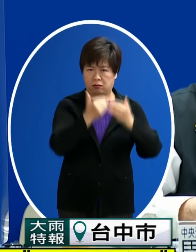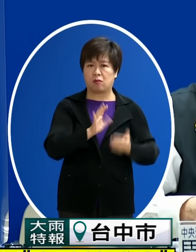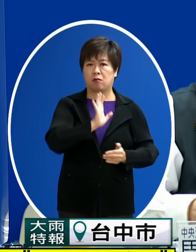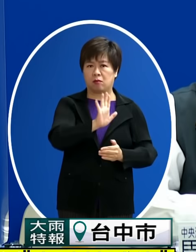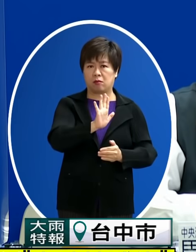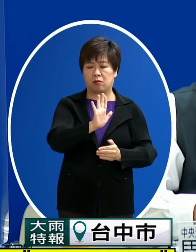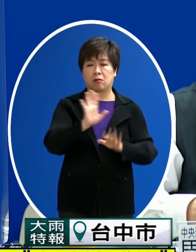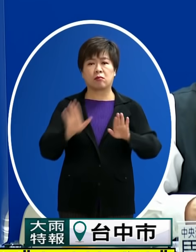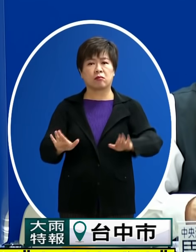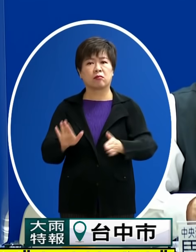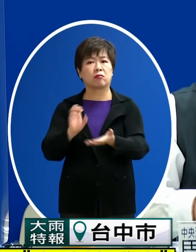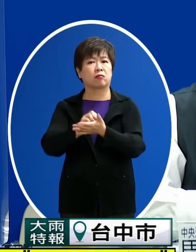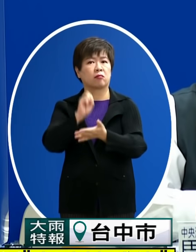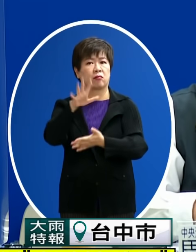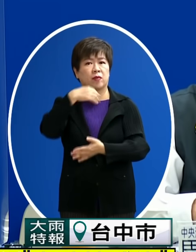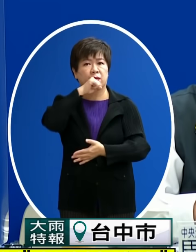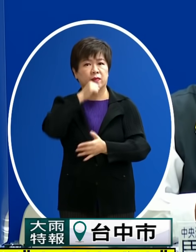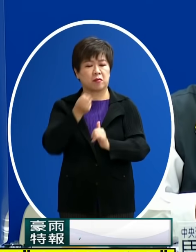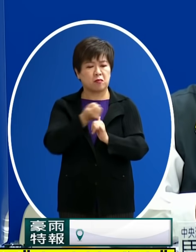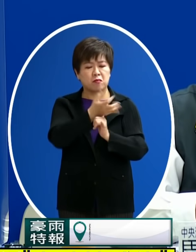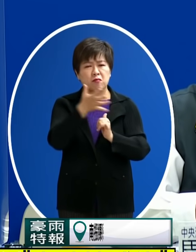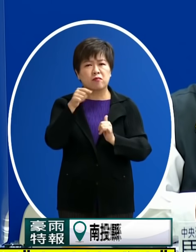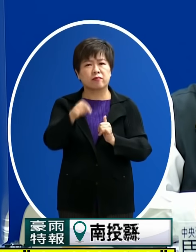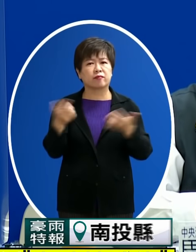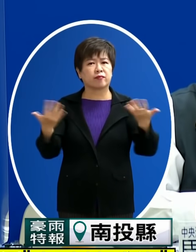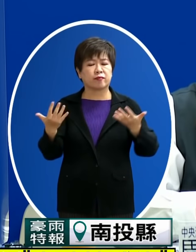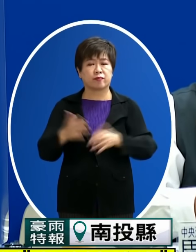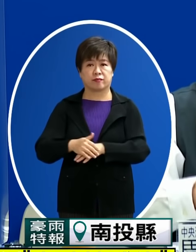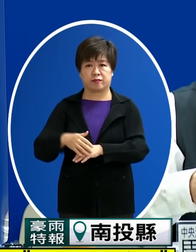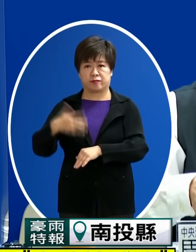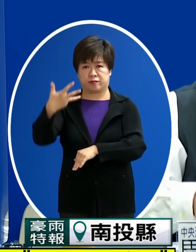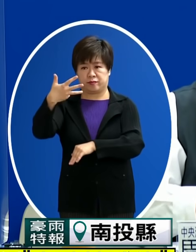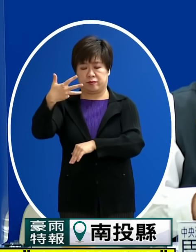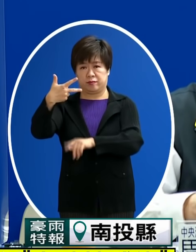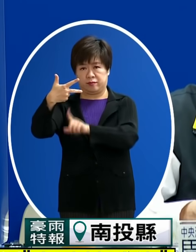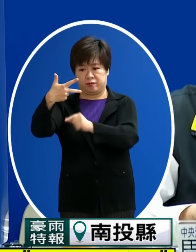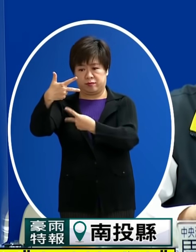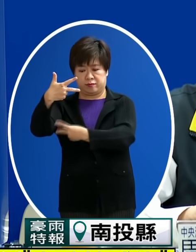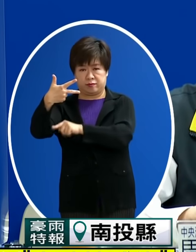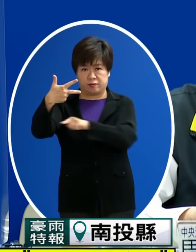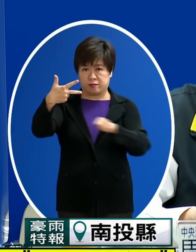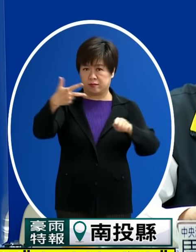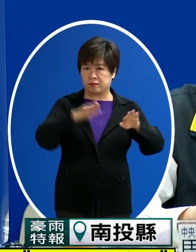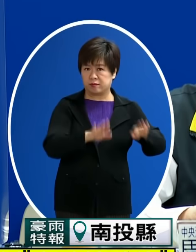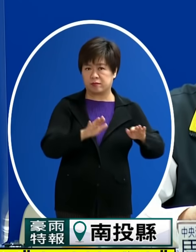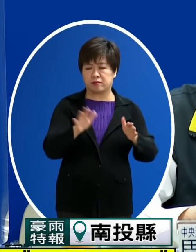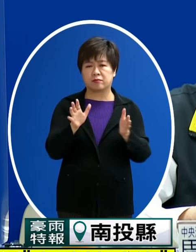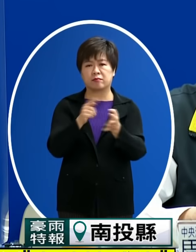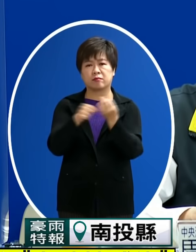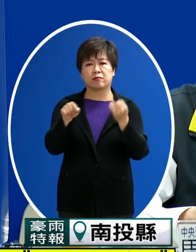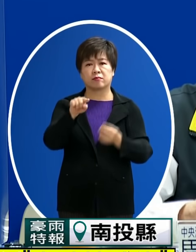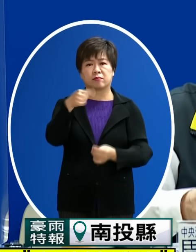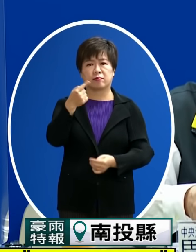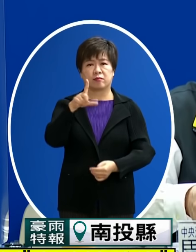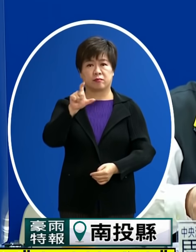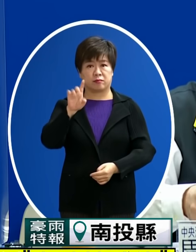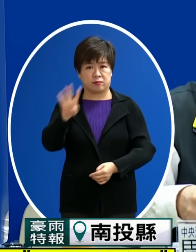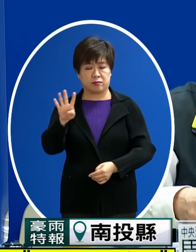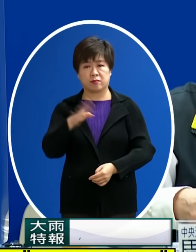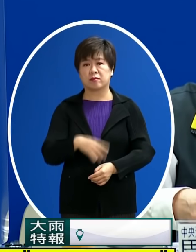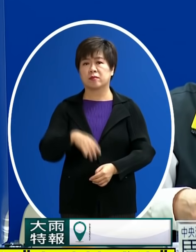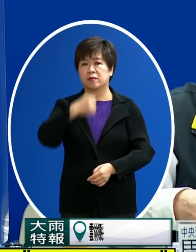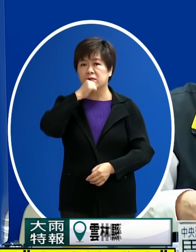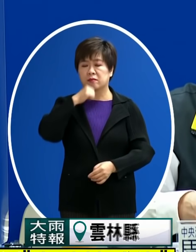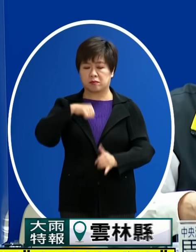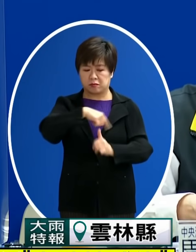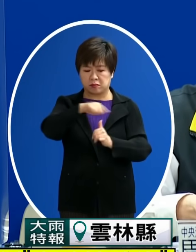报告一下我们本土的这个定序的部分。从7月2号开始到现在，我们总共做了164例的这个本土